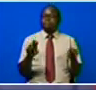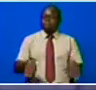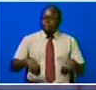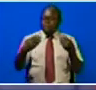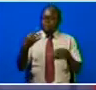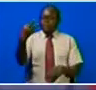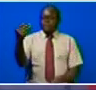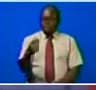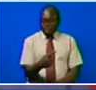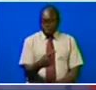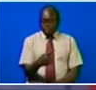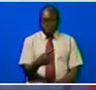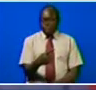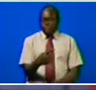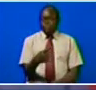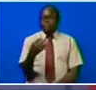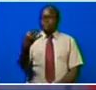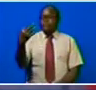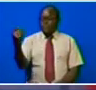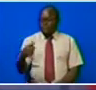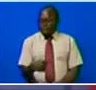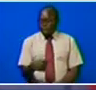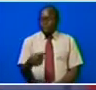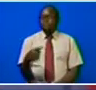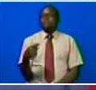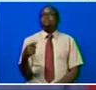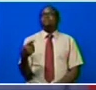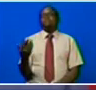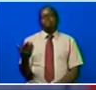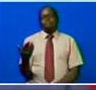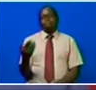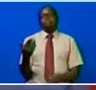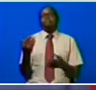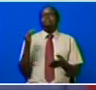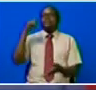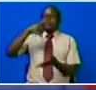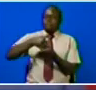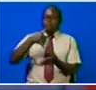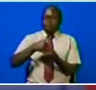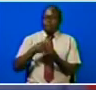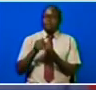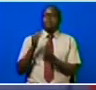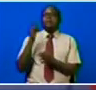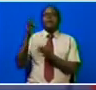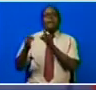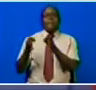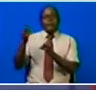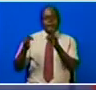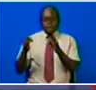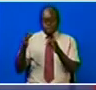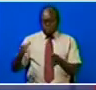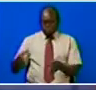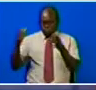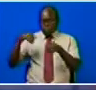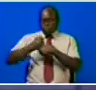miezi tatu. Miezi tatu waingilie mambo ya Embakasi ranching na wahakikishe ya